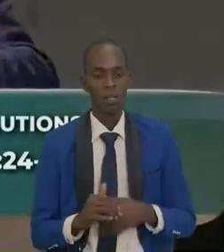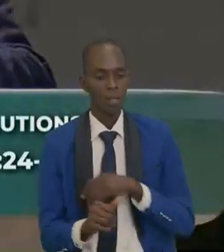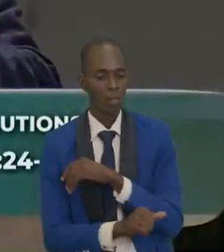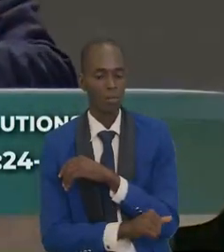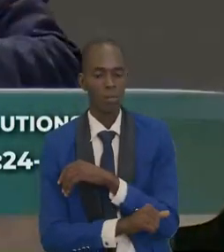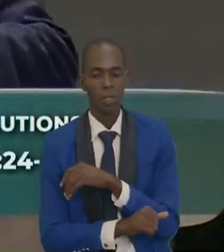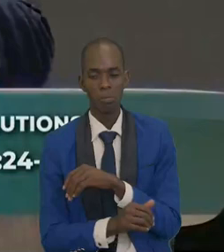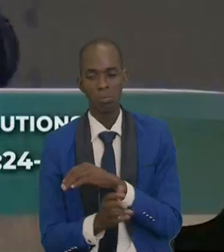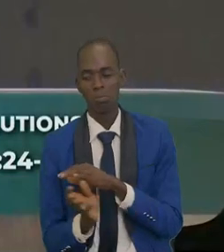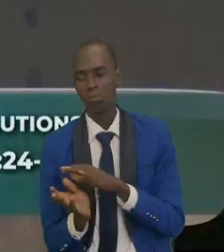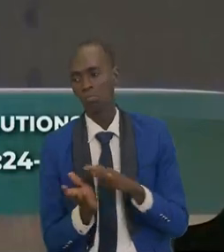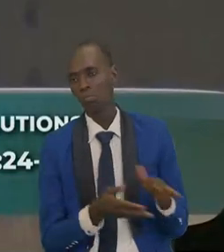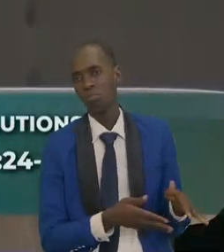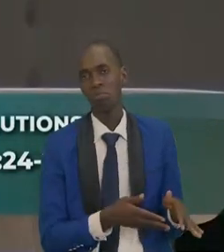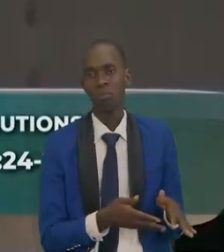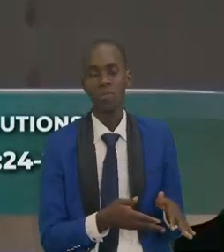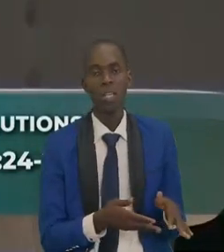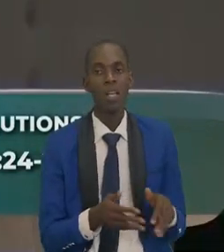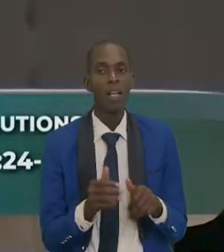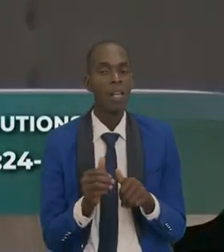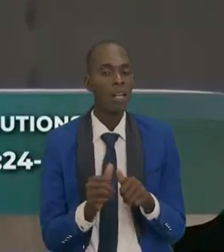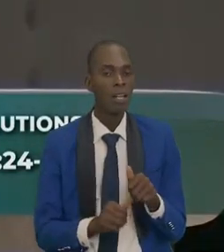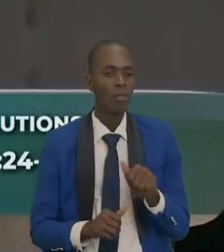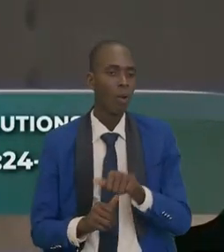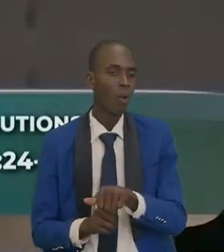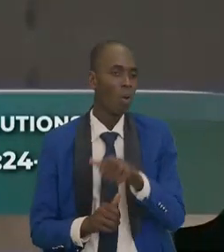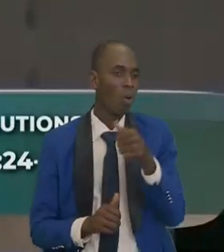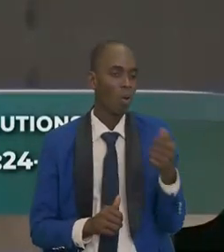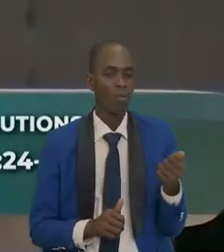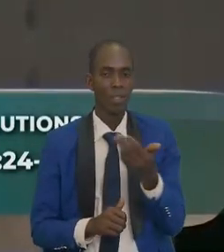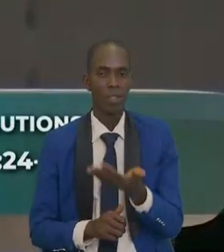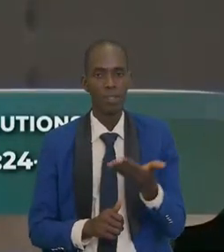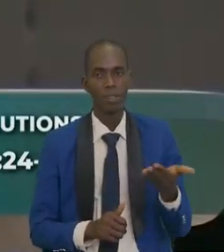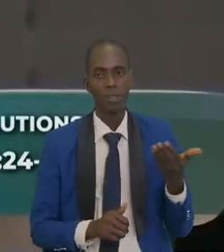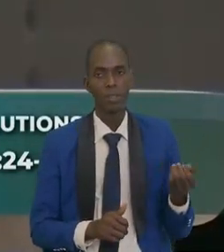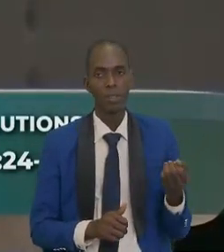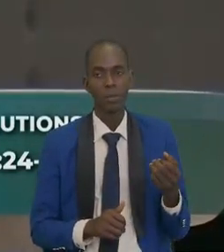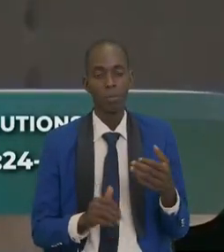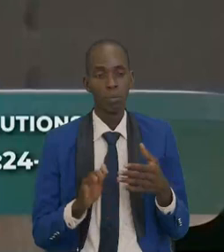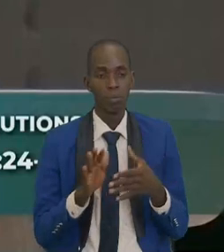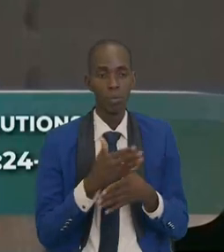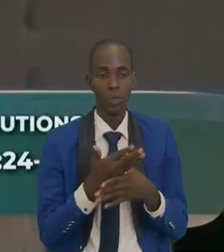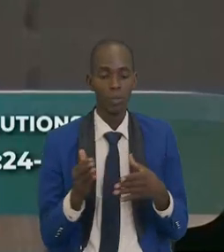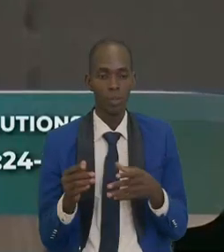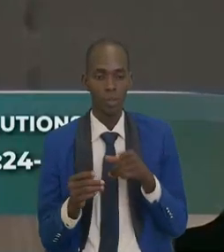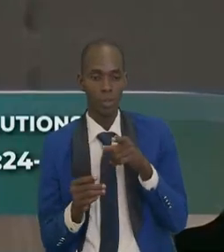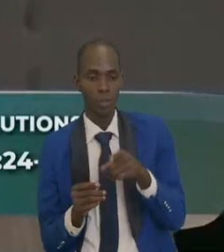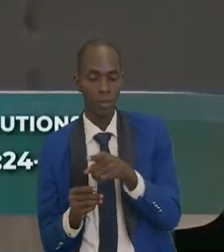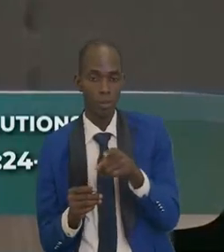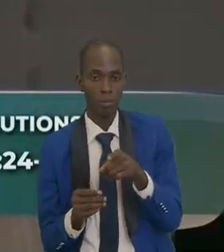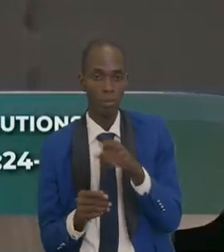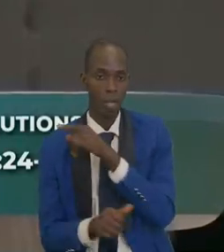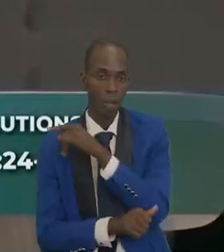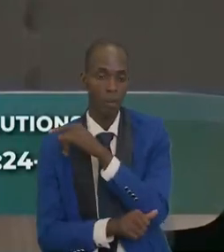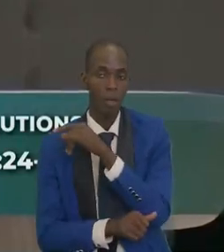Abraham a détourné le regard de toute autre chose entre lui et le Dieu très